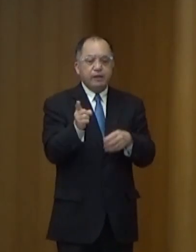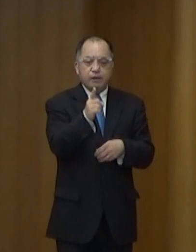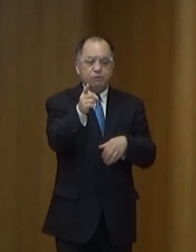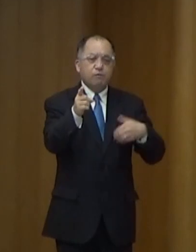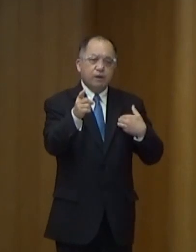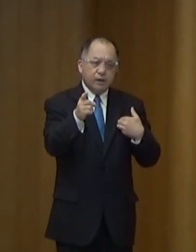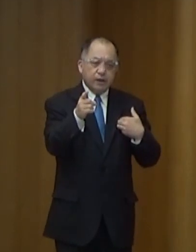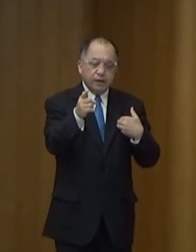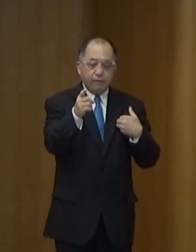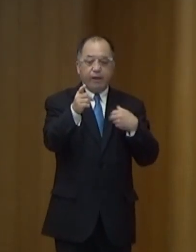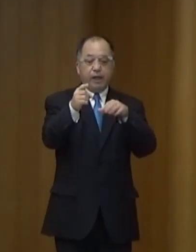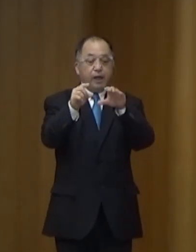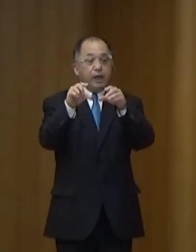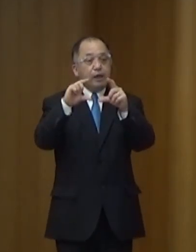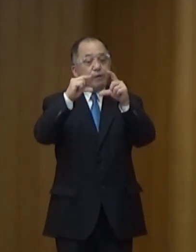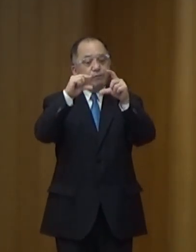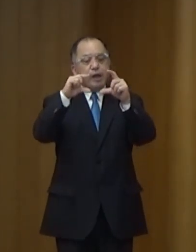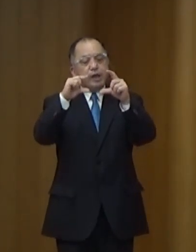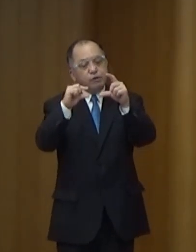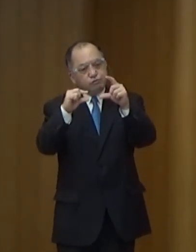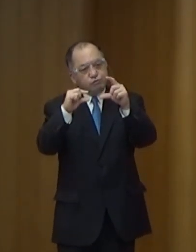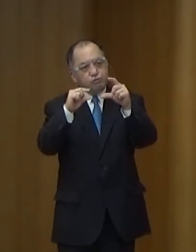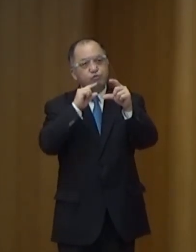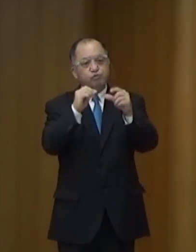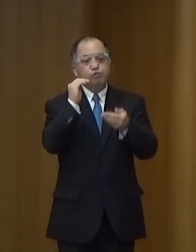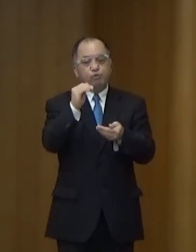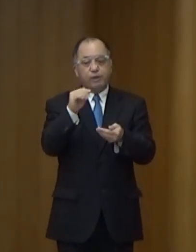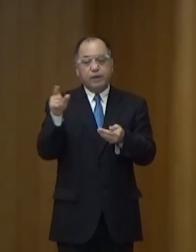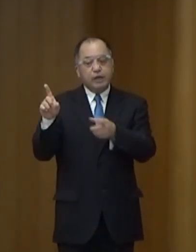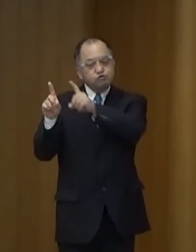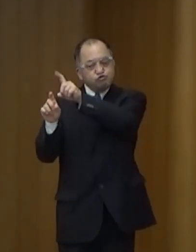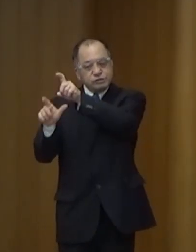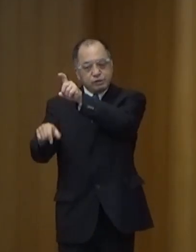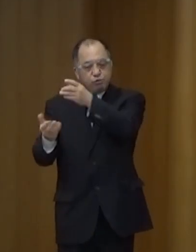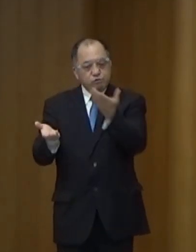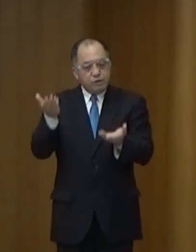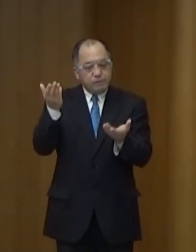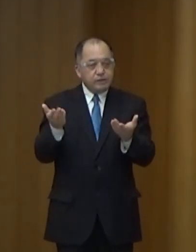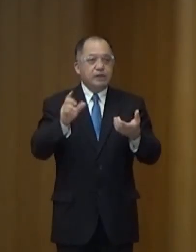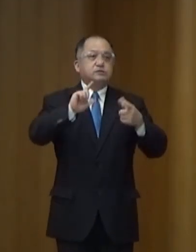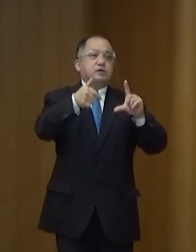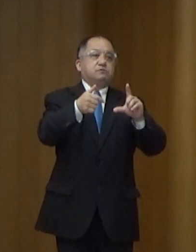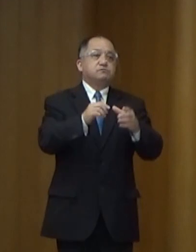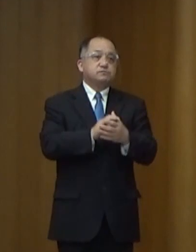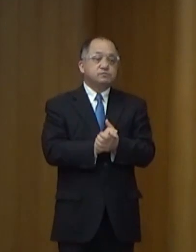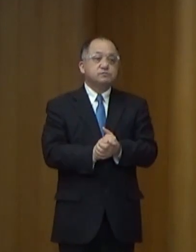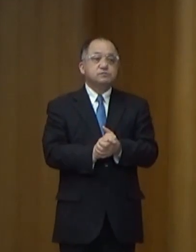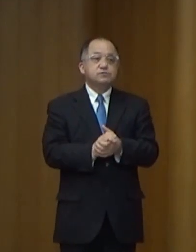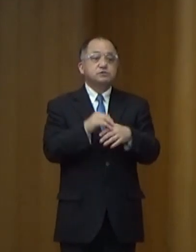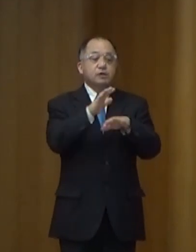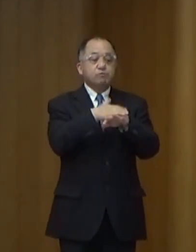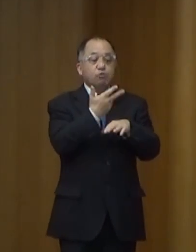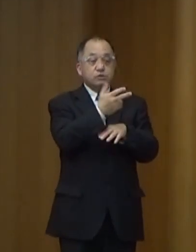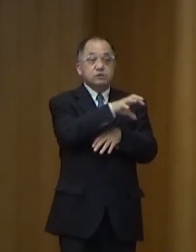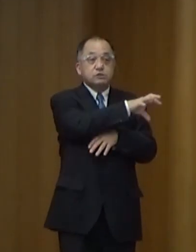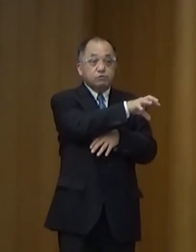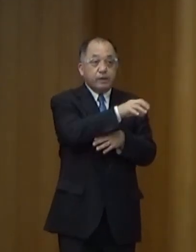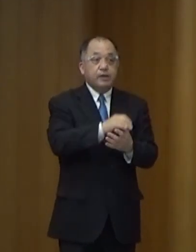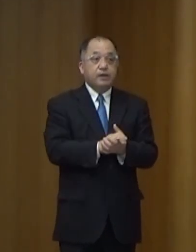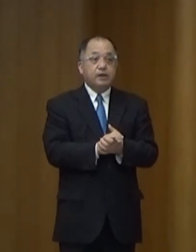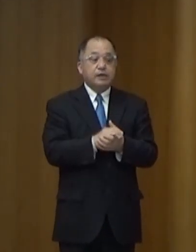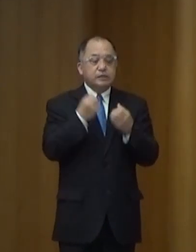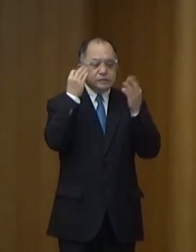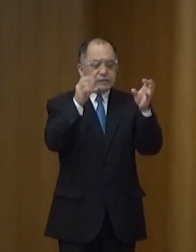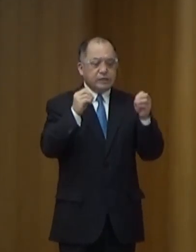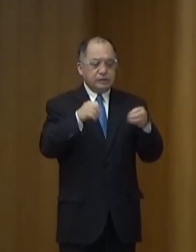不明が低いという点において大きく異なっています。 一方で札幌市の新規感染者数の